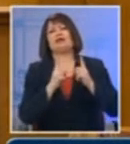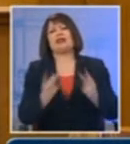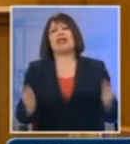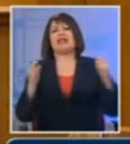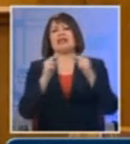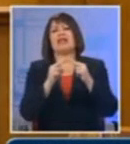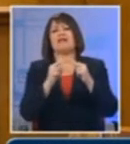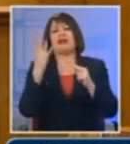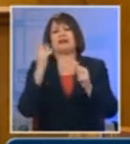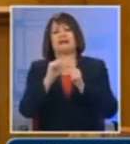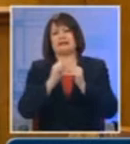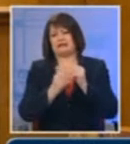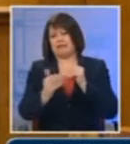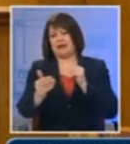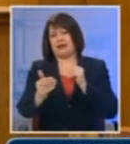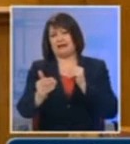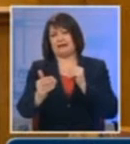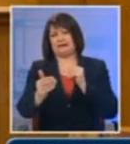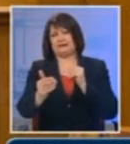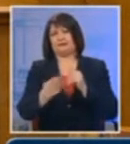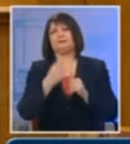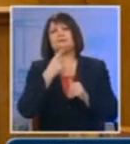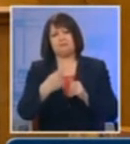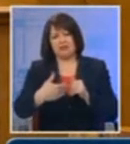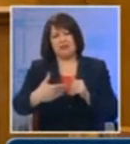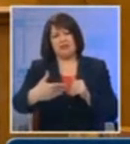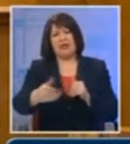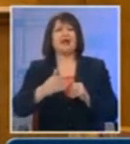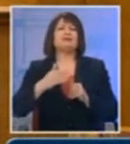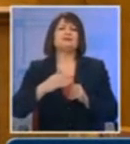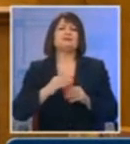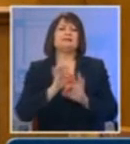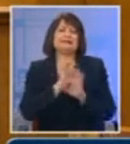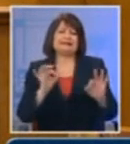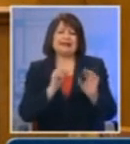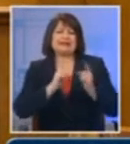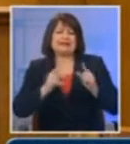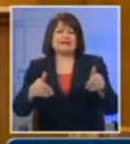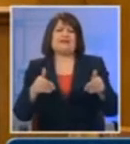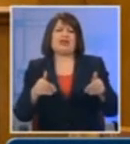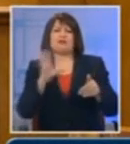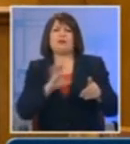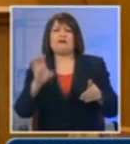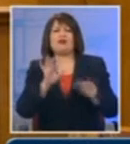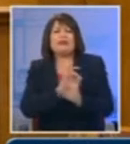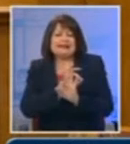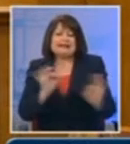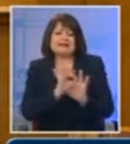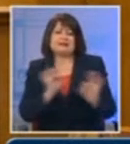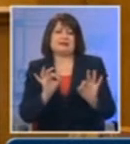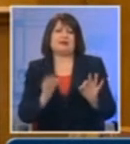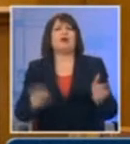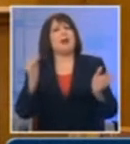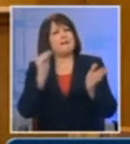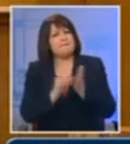των 4 μηνών, είναι στη γραμμή της επίτευξης πάση θυσία συμβιβασμού με τους εταίρους για την επίτευξη